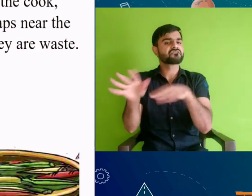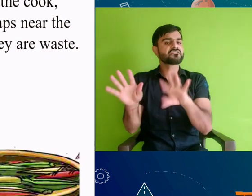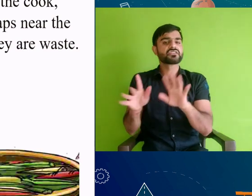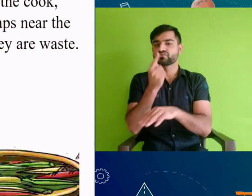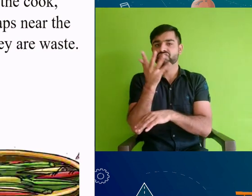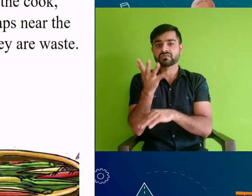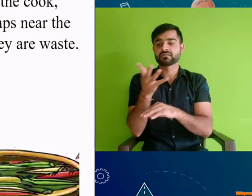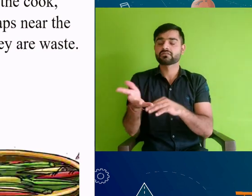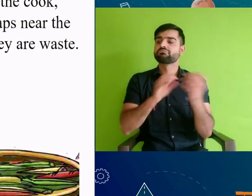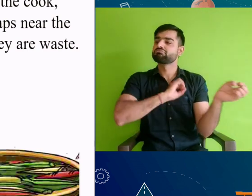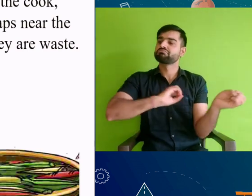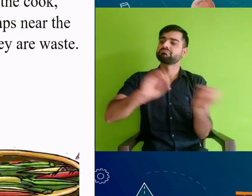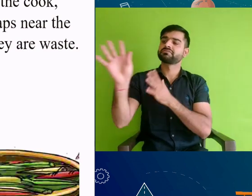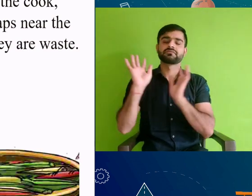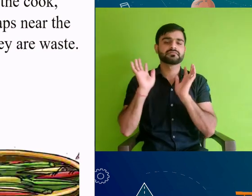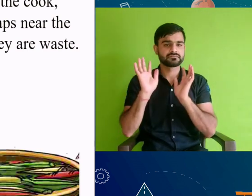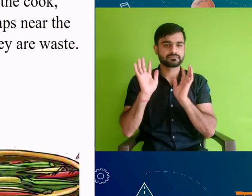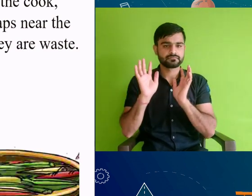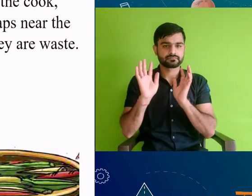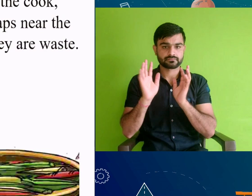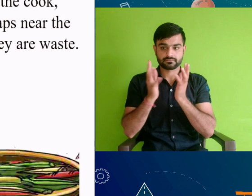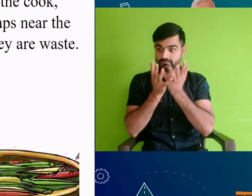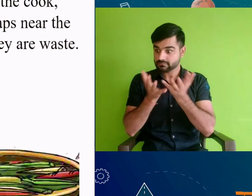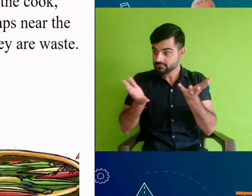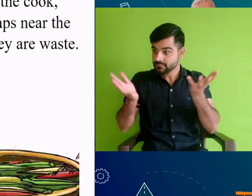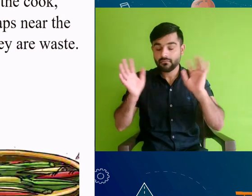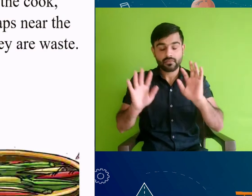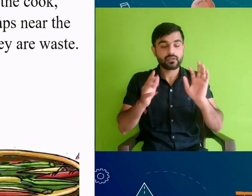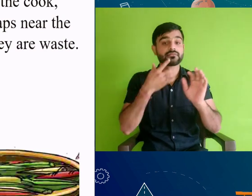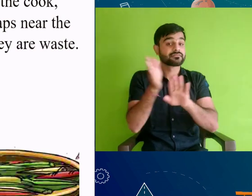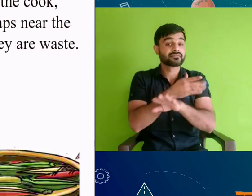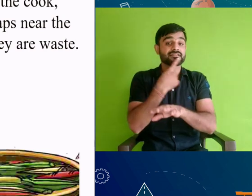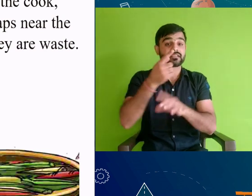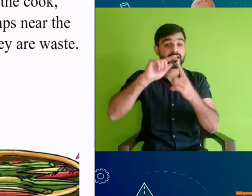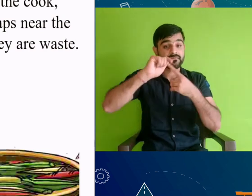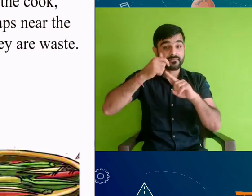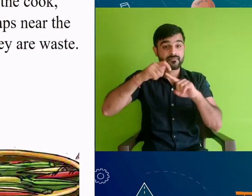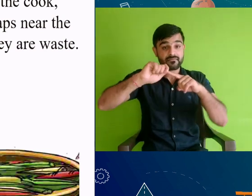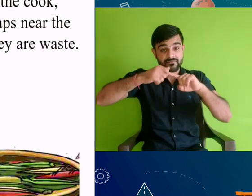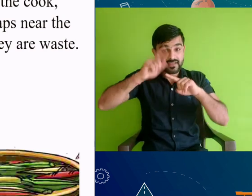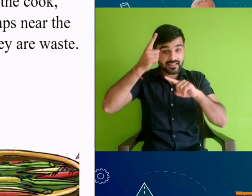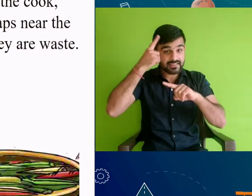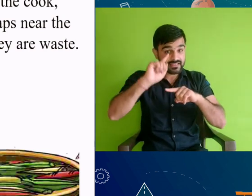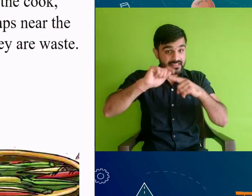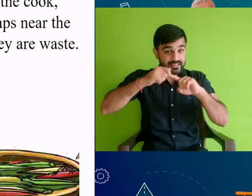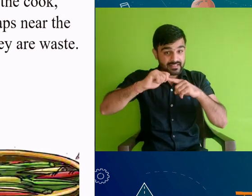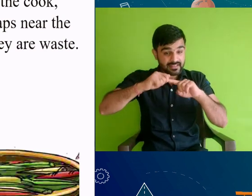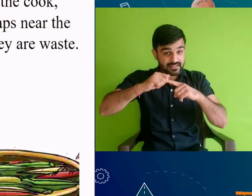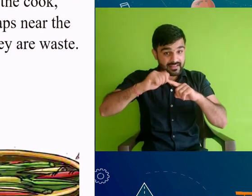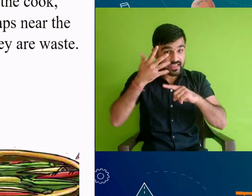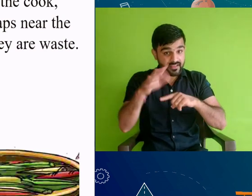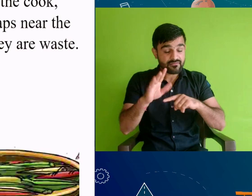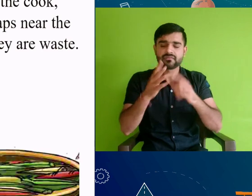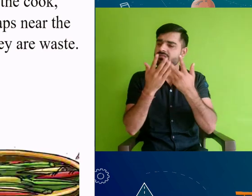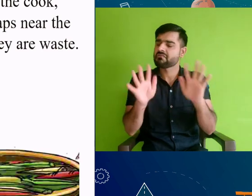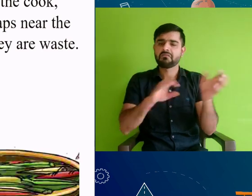इन्हें फेंक देंगे। जैसे कितनी सारी चीजें होती हैं, जैसे मैंने पहले पेंसिल शेविंग्स का एग्जांपल दिया कि पेंसिल शेविंग्स जनरली हम फेंक